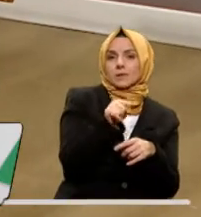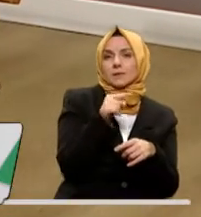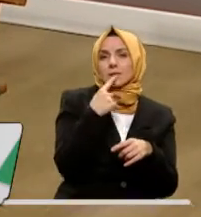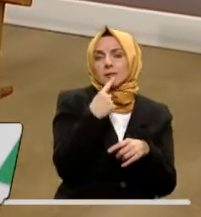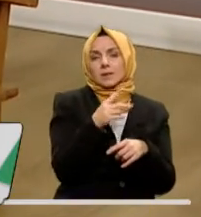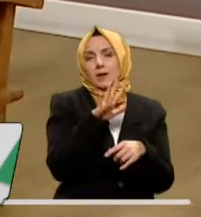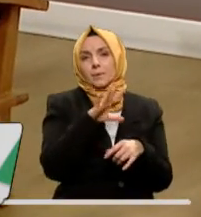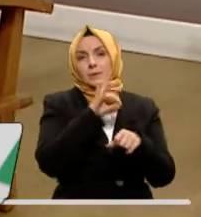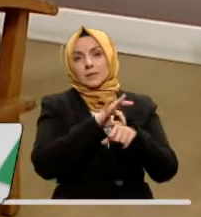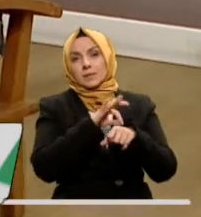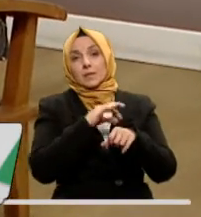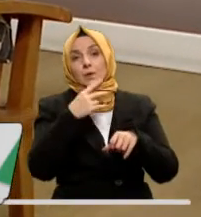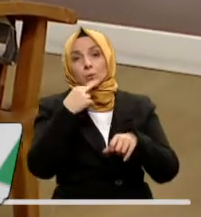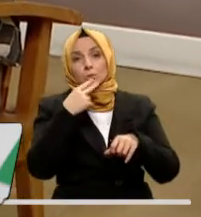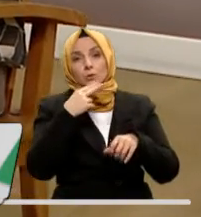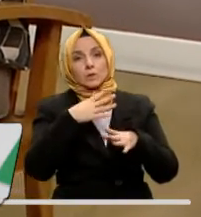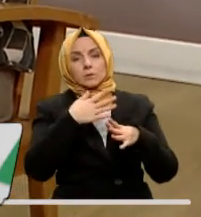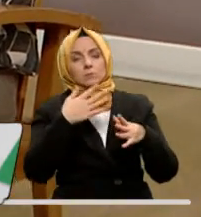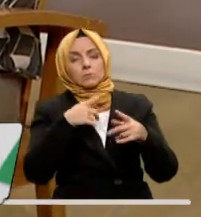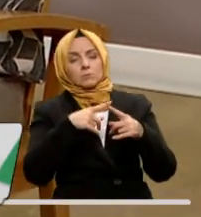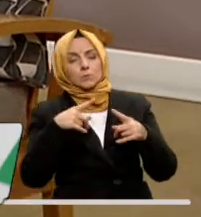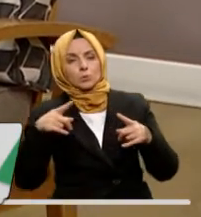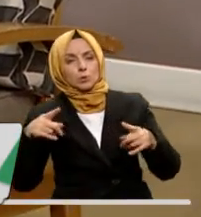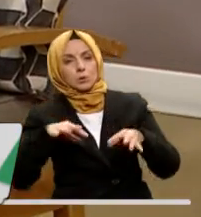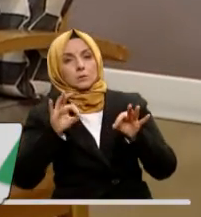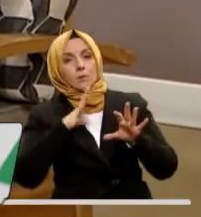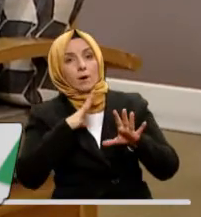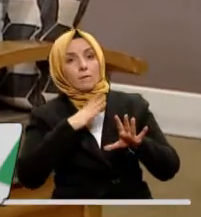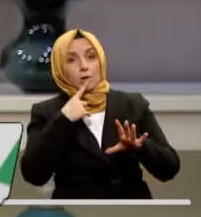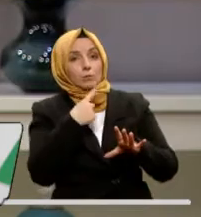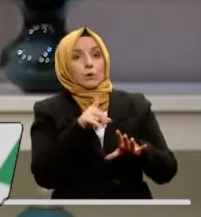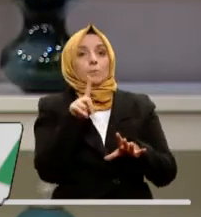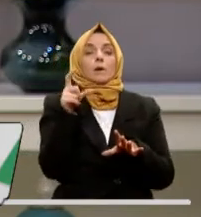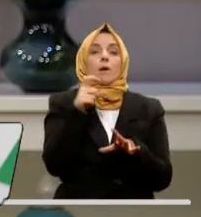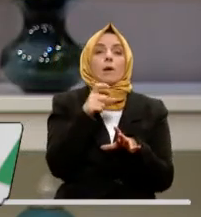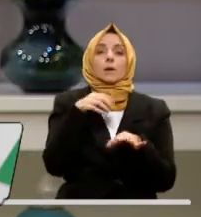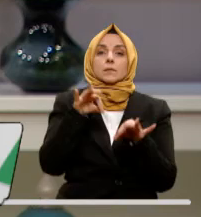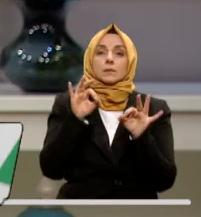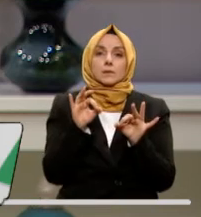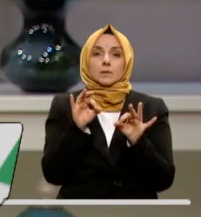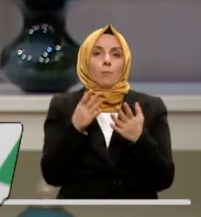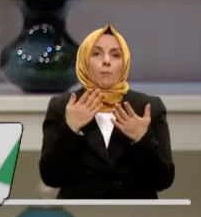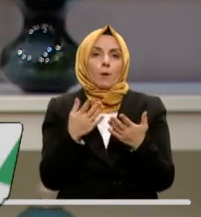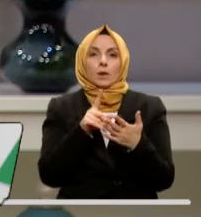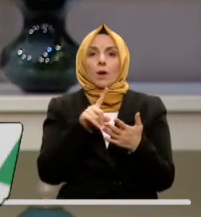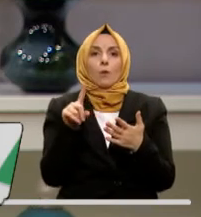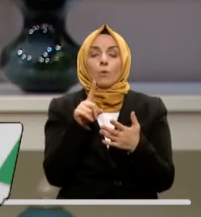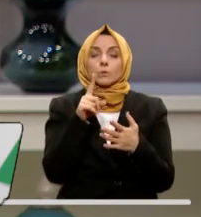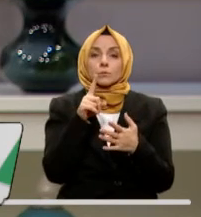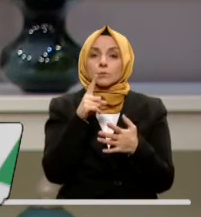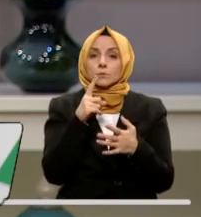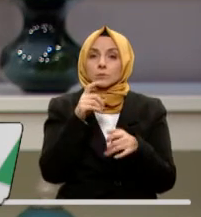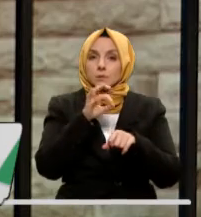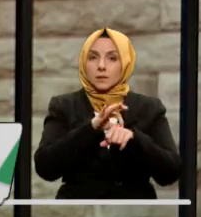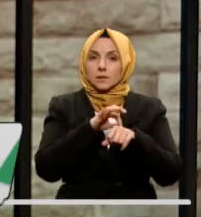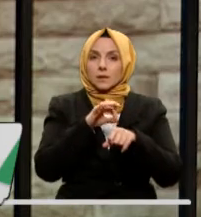konuşacaksınız ne kadar hazırlanır sınız diyor ki işte bir ay hazırlanırım Peki 10 dakika konuşacaksınız derse neler 15 gün